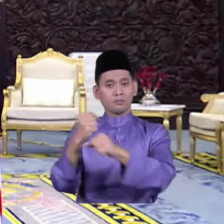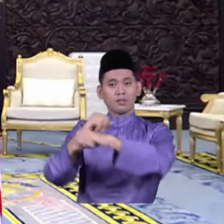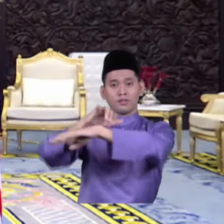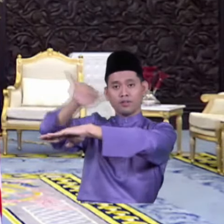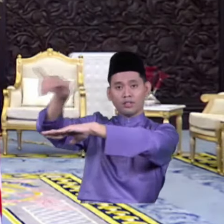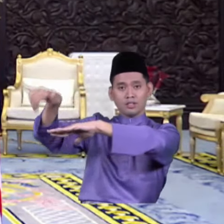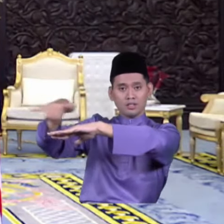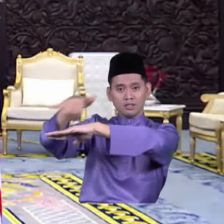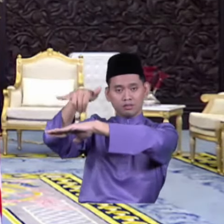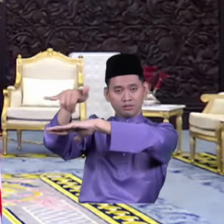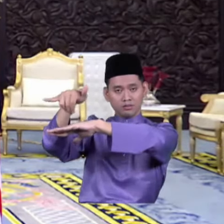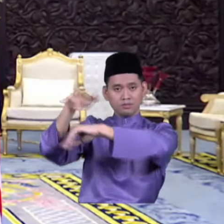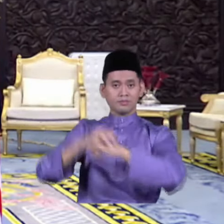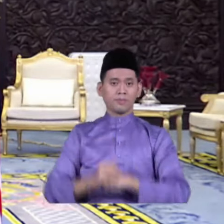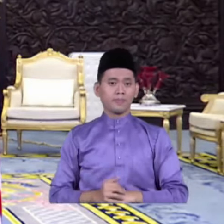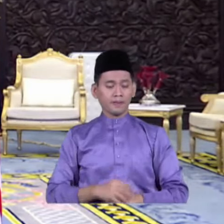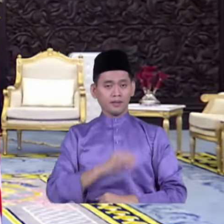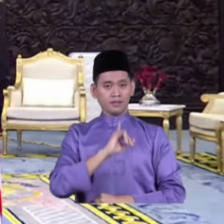Agung